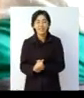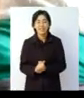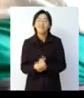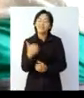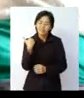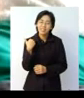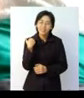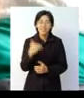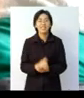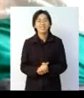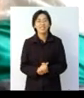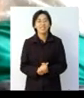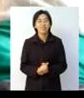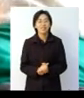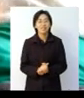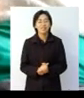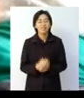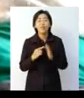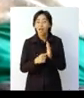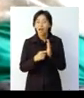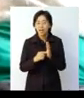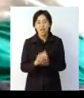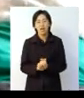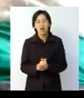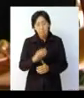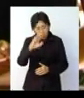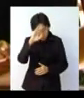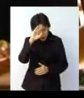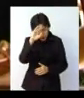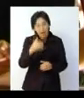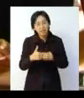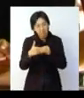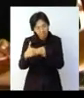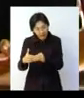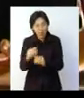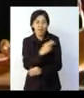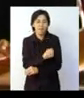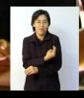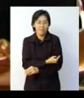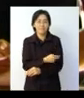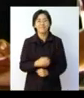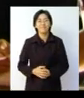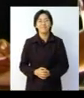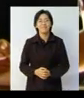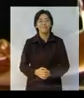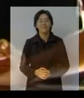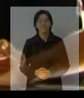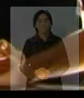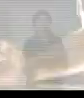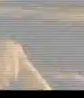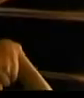าออกไปข้างนอกด้วยเหรอ มีนอกจากภารกิจอย่างเช่นน้องก็เจ็บป่วยก็มีพาไปบ้าง